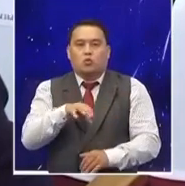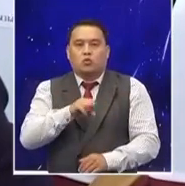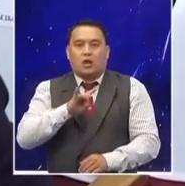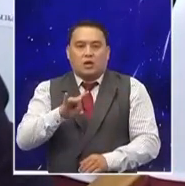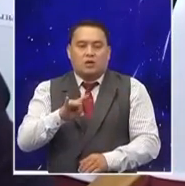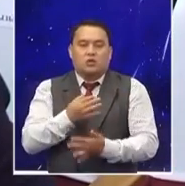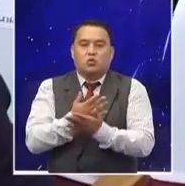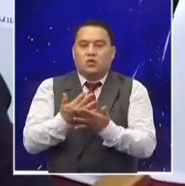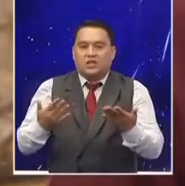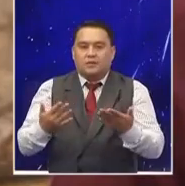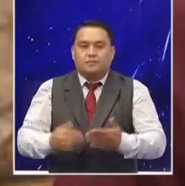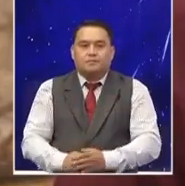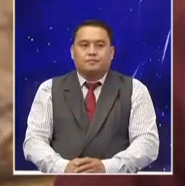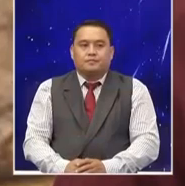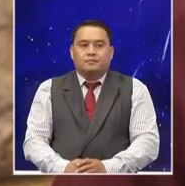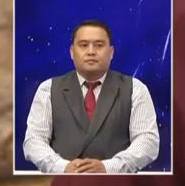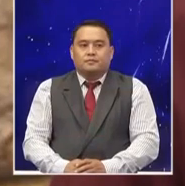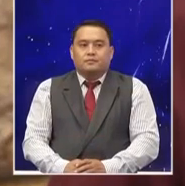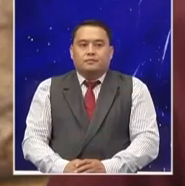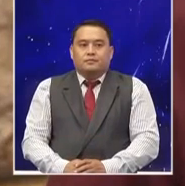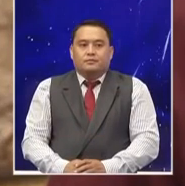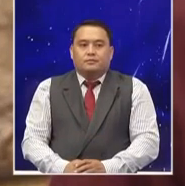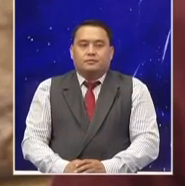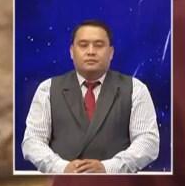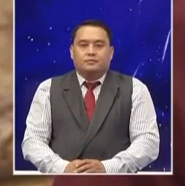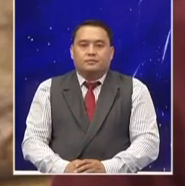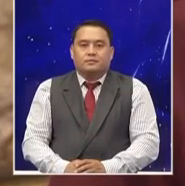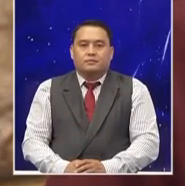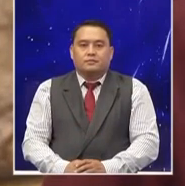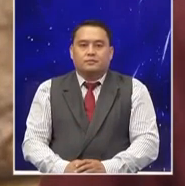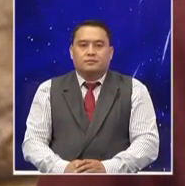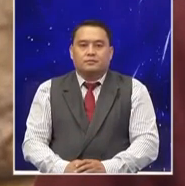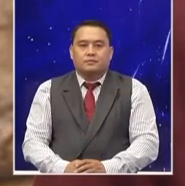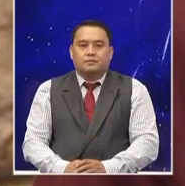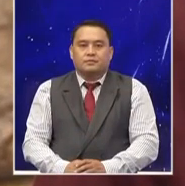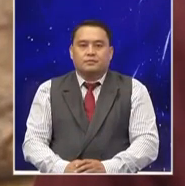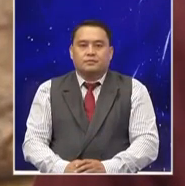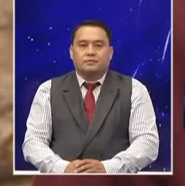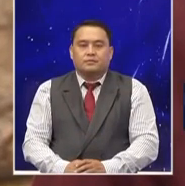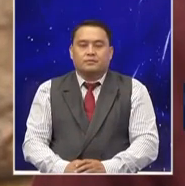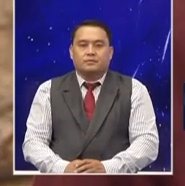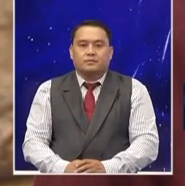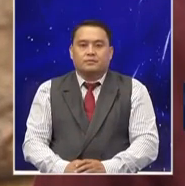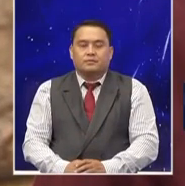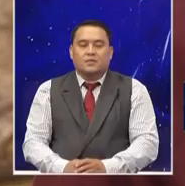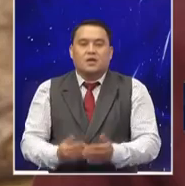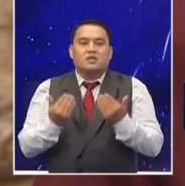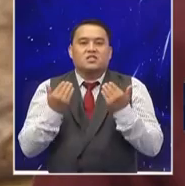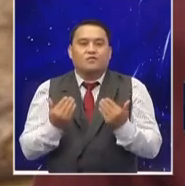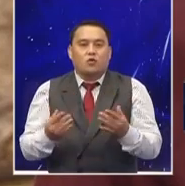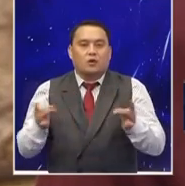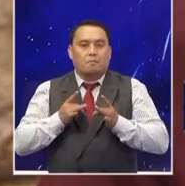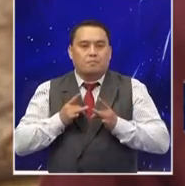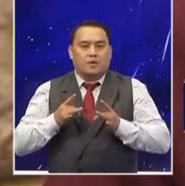баев и другие kansas оконная арсанова портал сегодня вот в честь